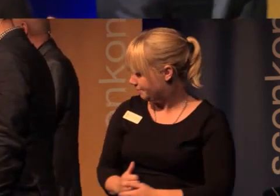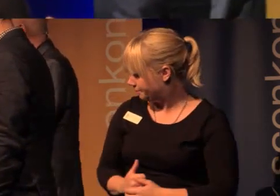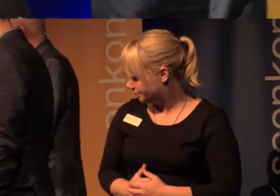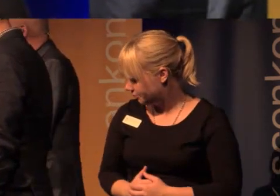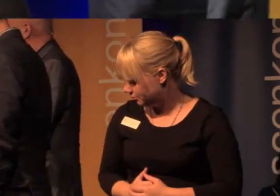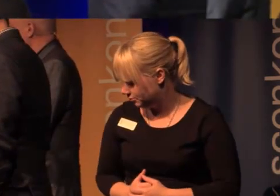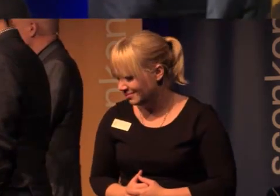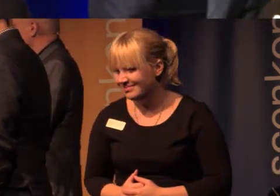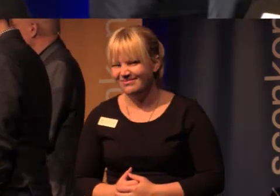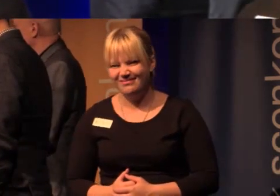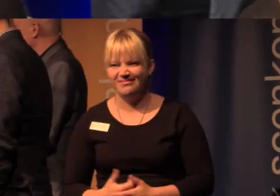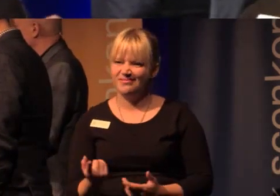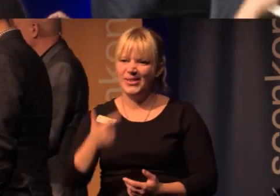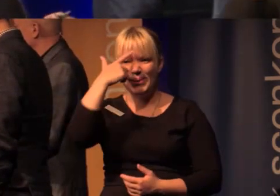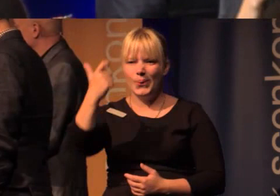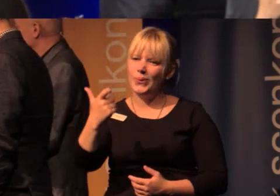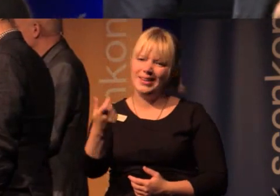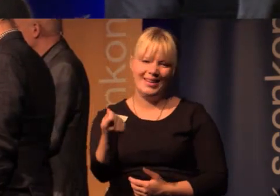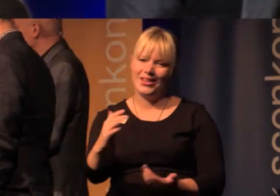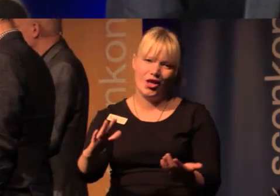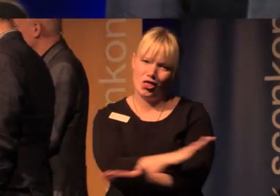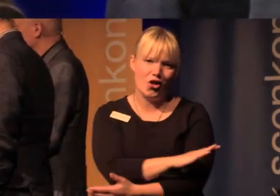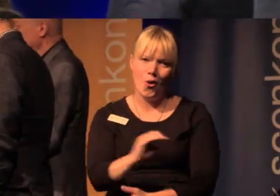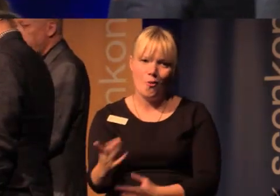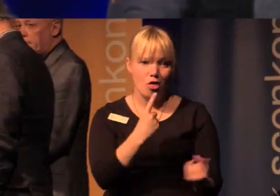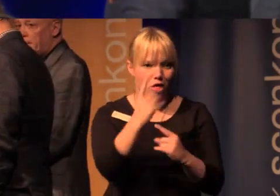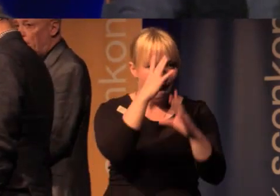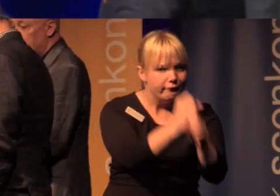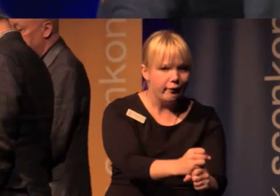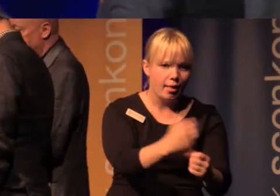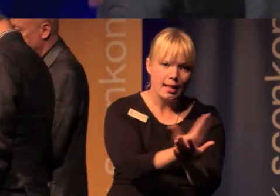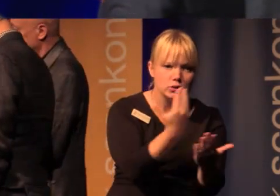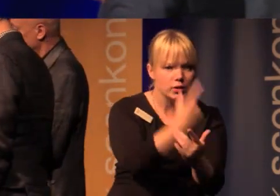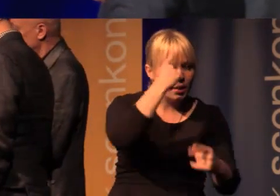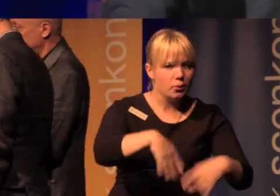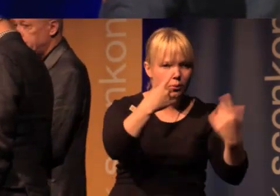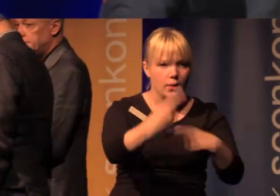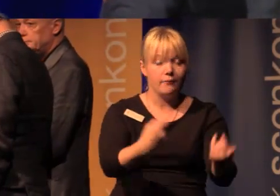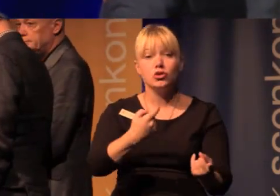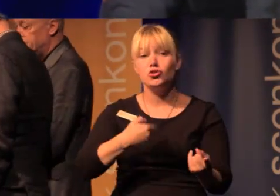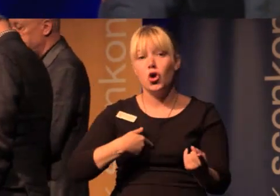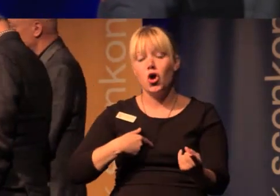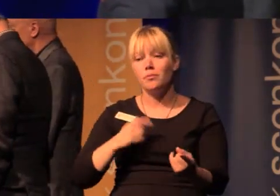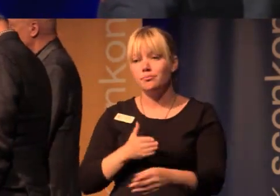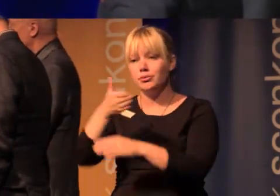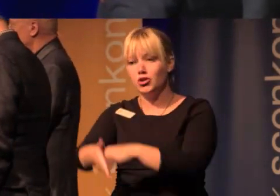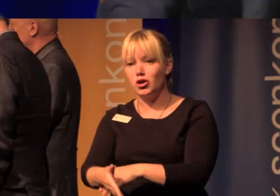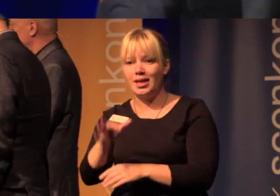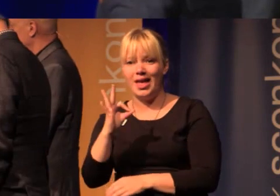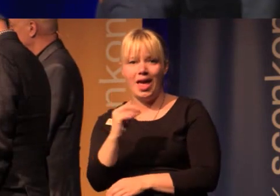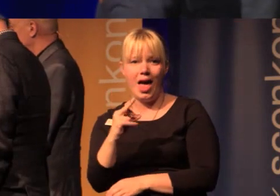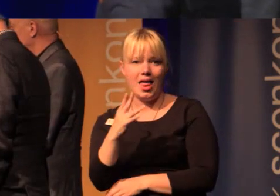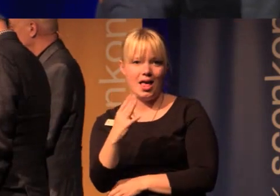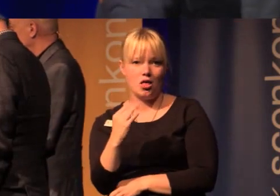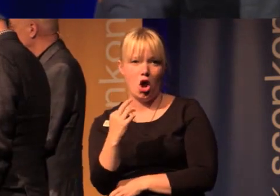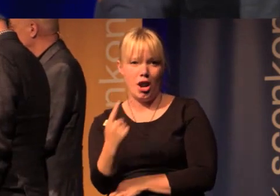en ganska enkel fälla om man bara pratar om det nationella kulturarvet. För någon vecka sedan så var jag hemma i Härjedalen där jag uppväxt och gick en tur med en av mina